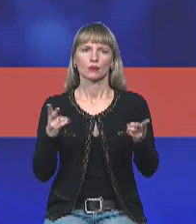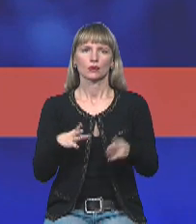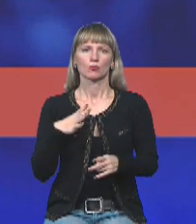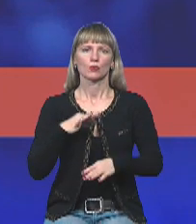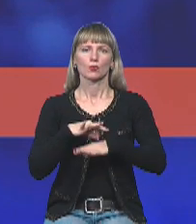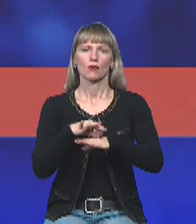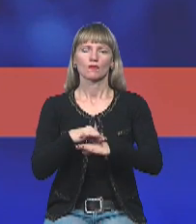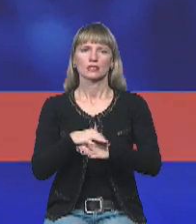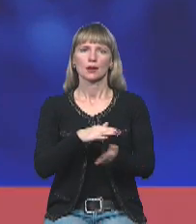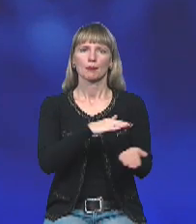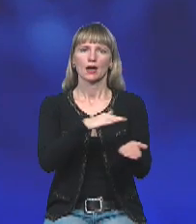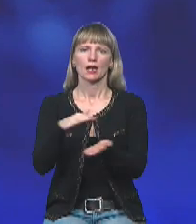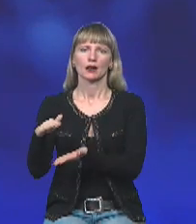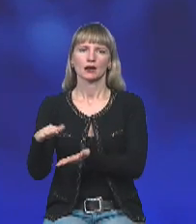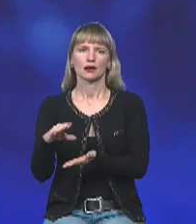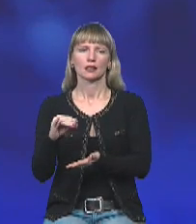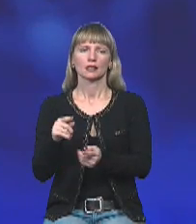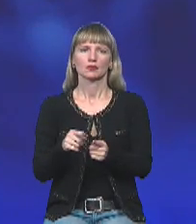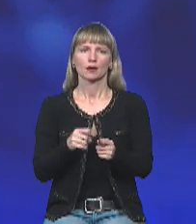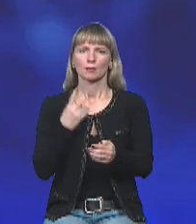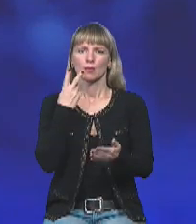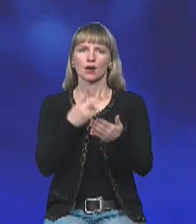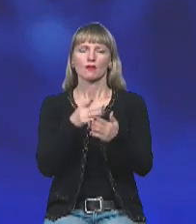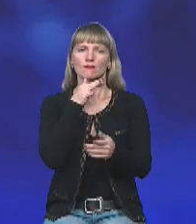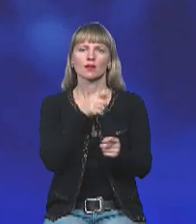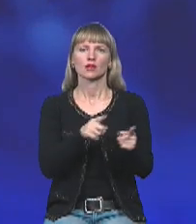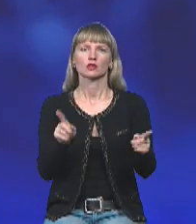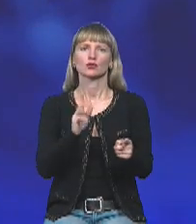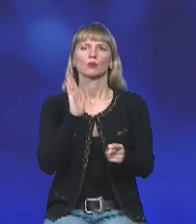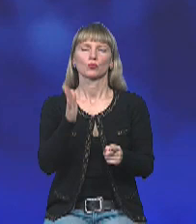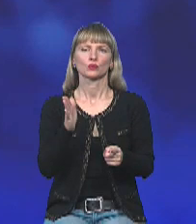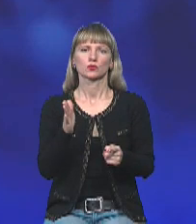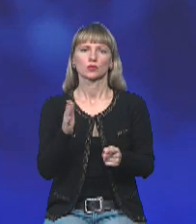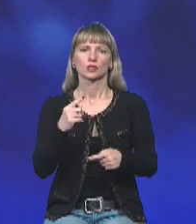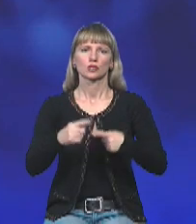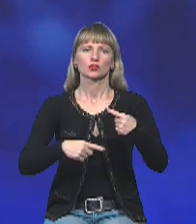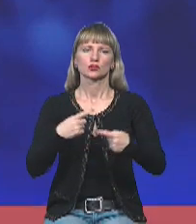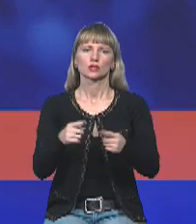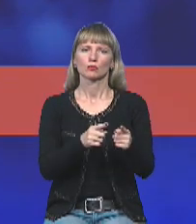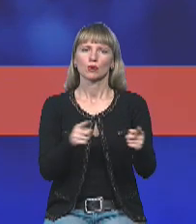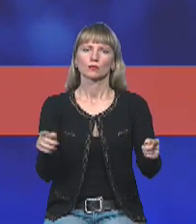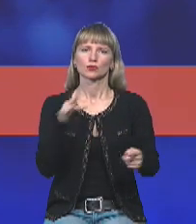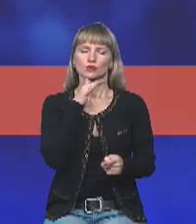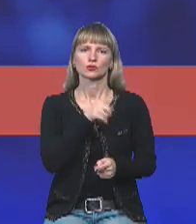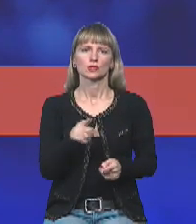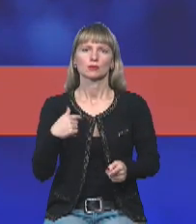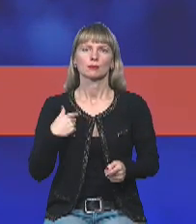було провести паралелі і плигнути в часі, тобто побачити, що буде відбуватися через певний проміжок часу. Ми подивилися